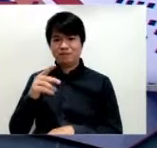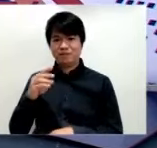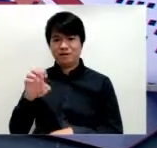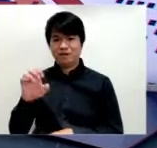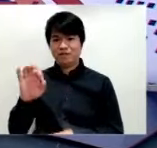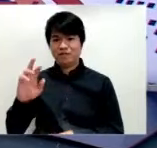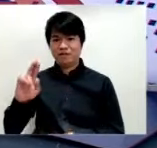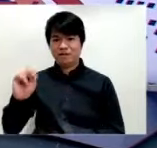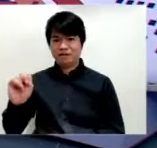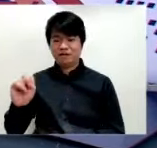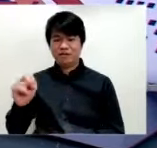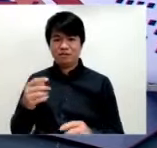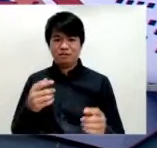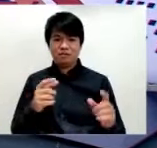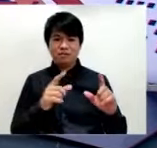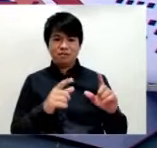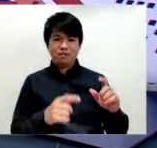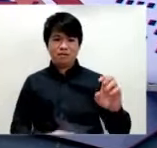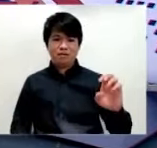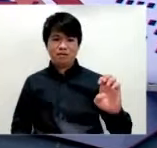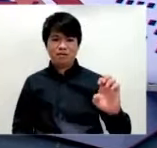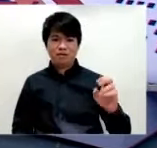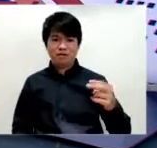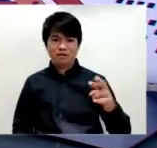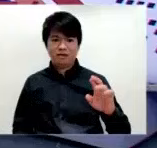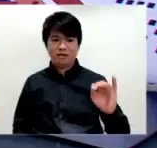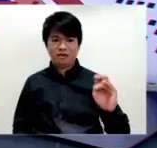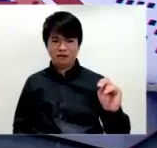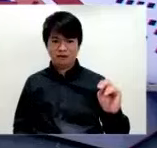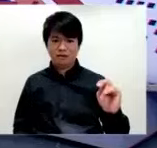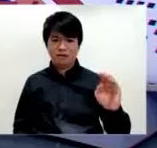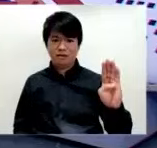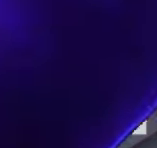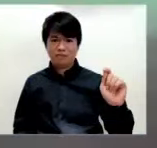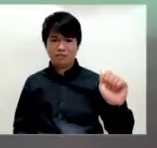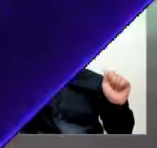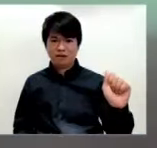ngayong Erin Bata dahil sa galing niyang mag-billiards.